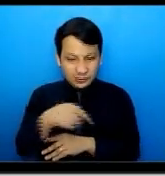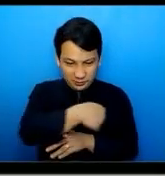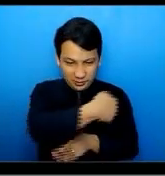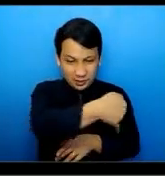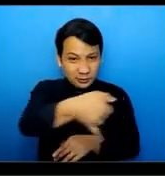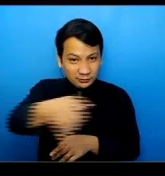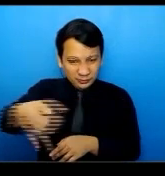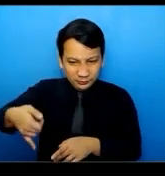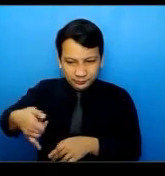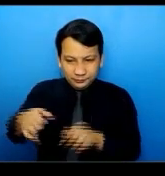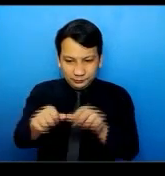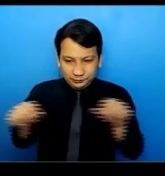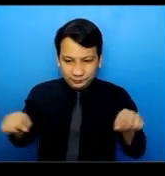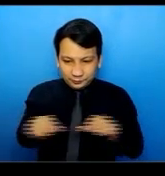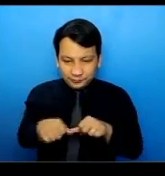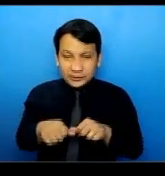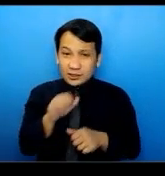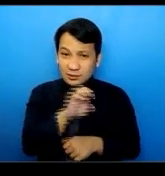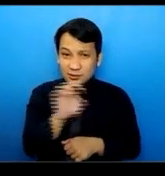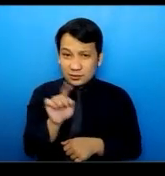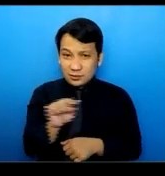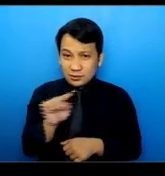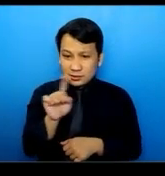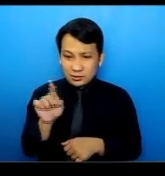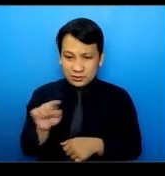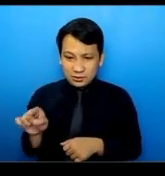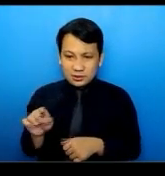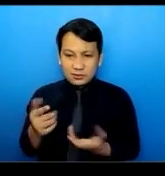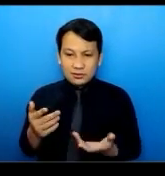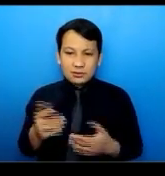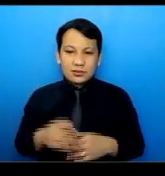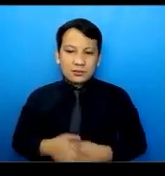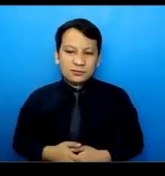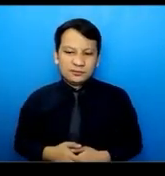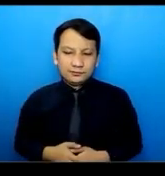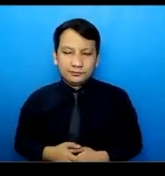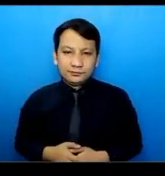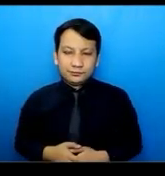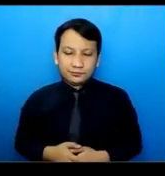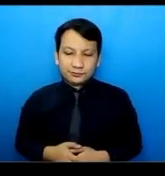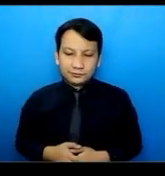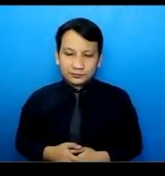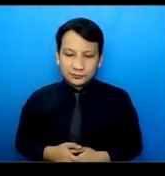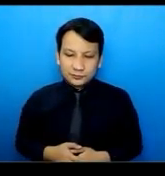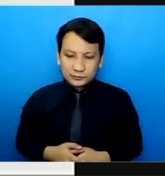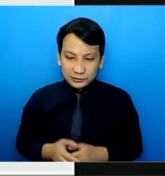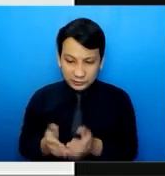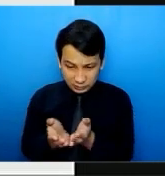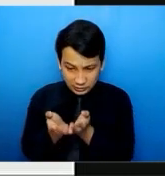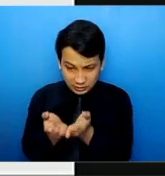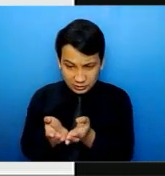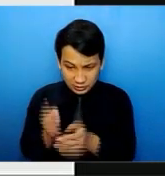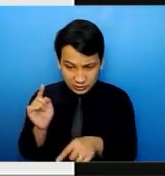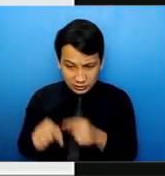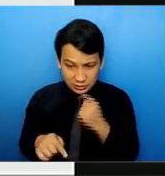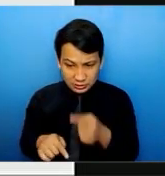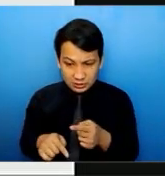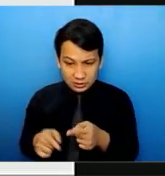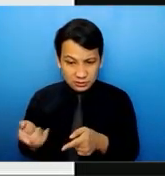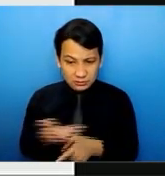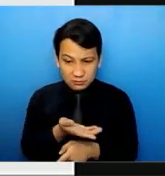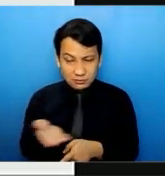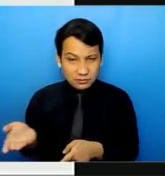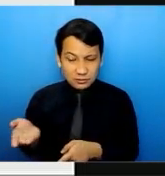exclusive economic zone. When the ships don't move, the poop piles up. Those are all reefs